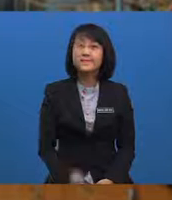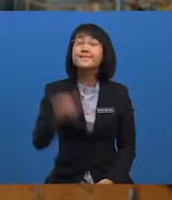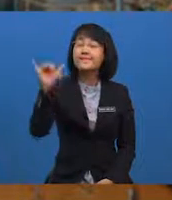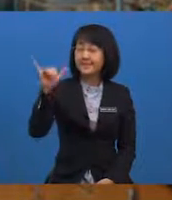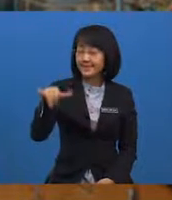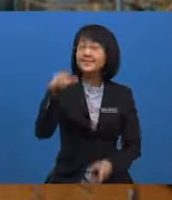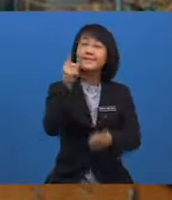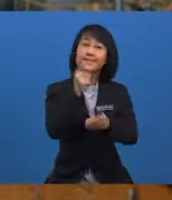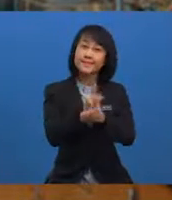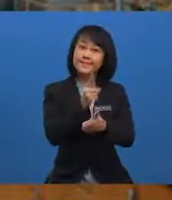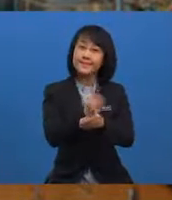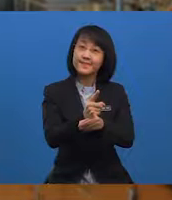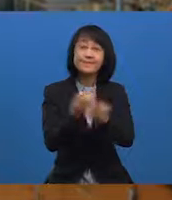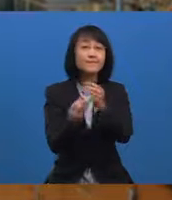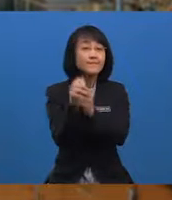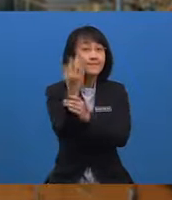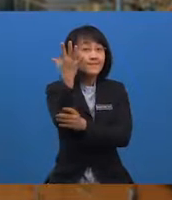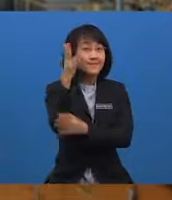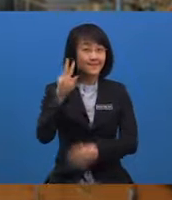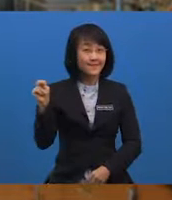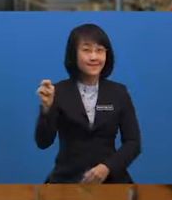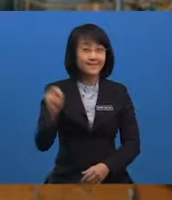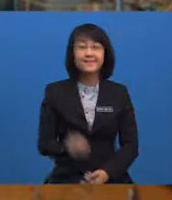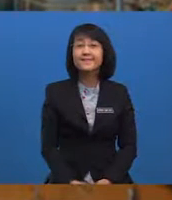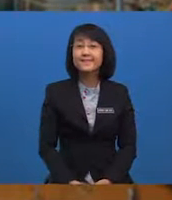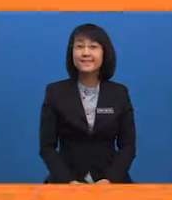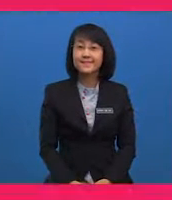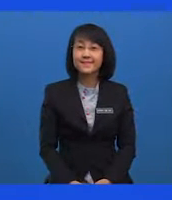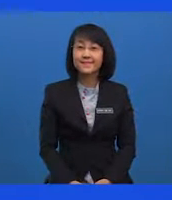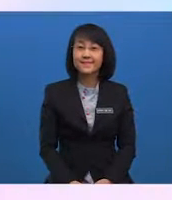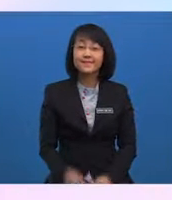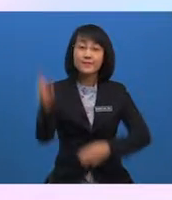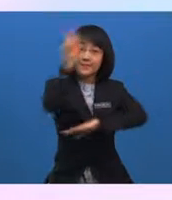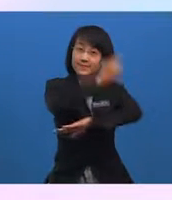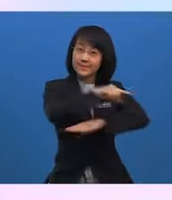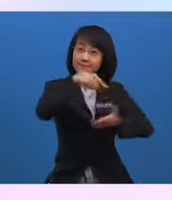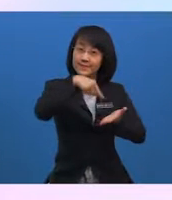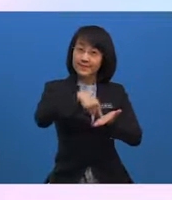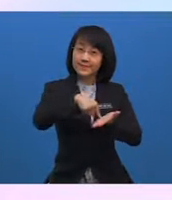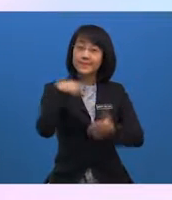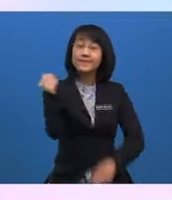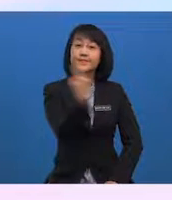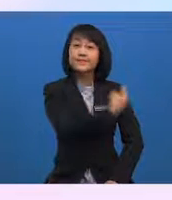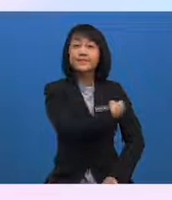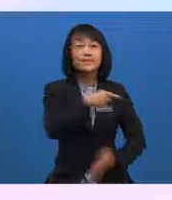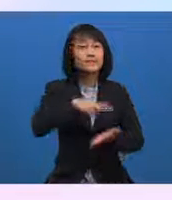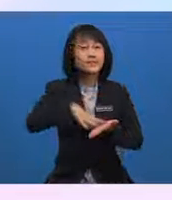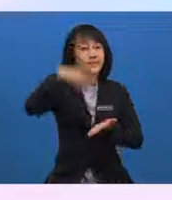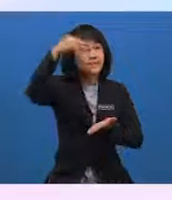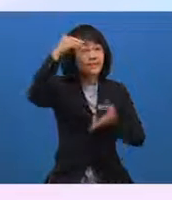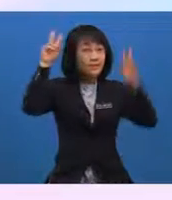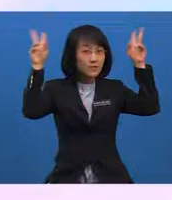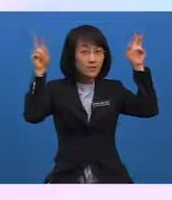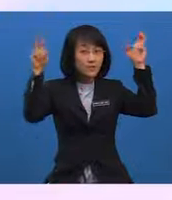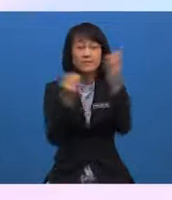Ya, betul. Tumbuhan. Jadi murid-murid, hari ini kita akan pelajari